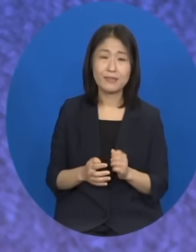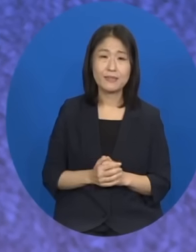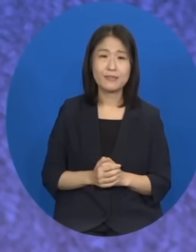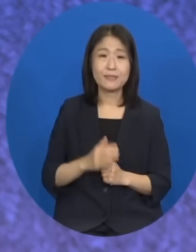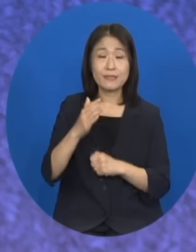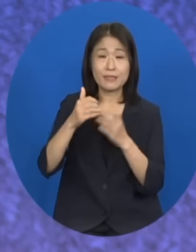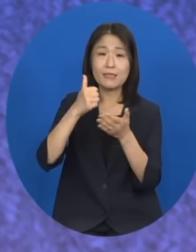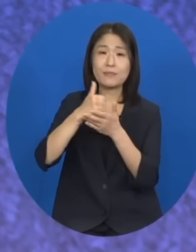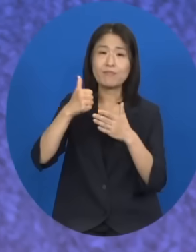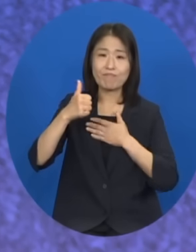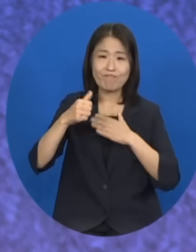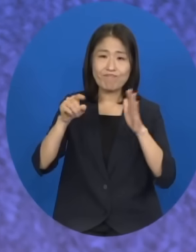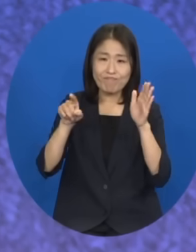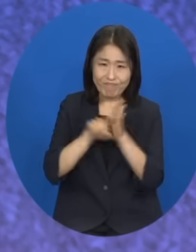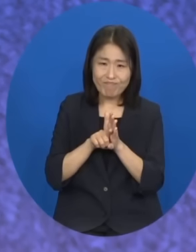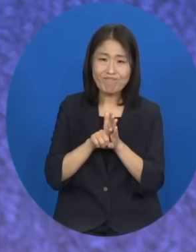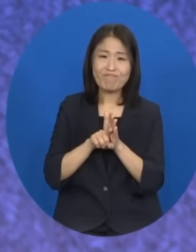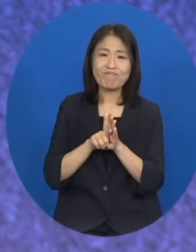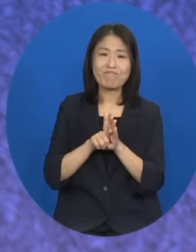하나님, 제가 믿겠습니다.